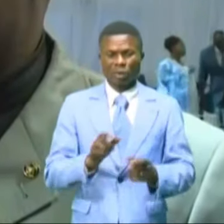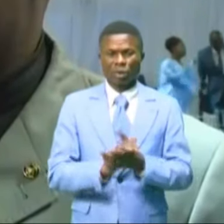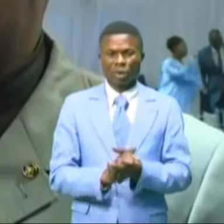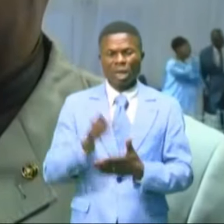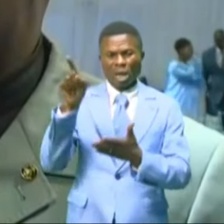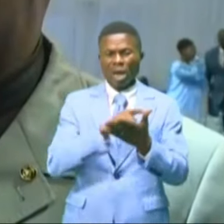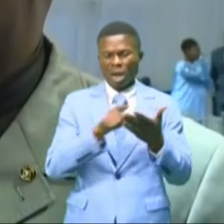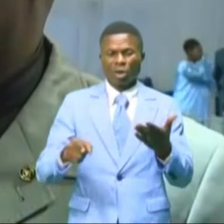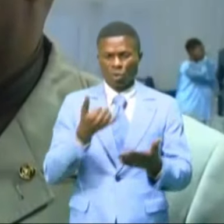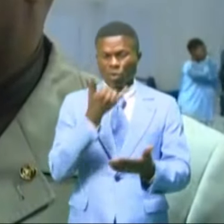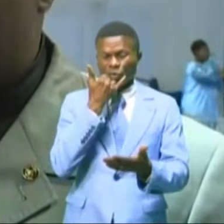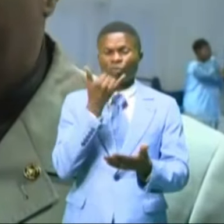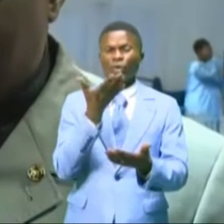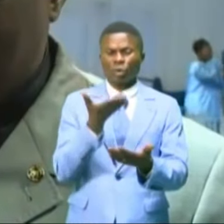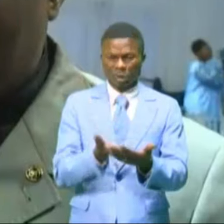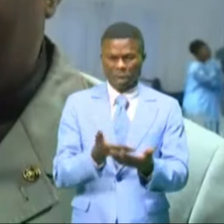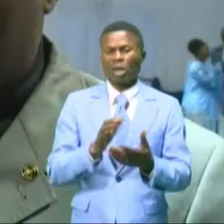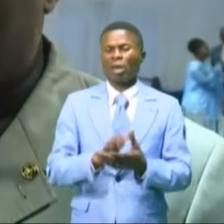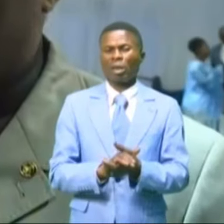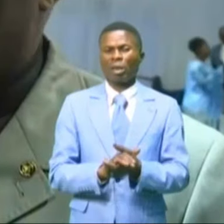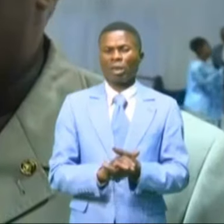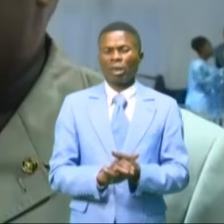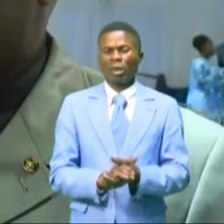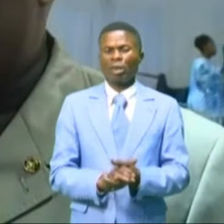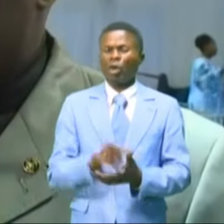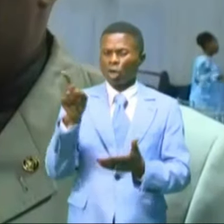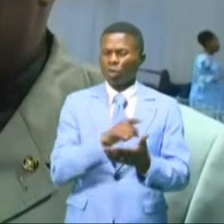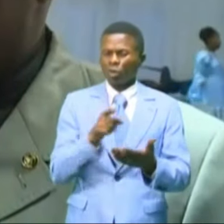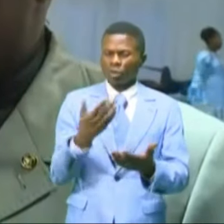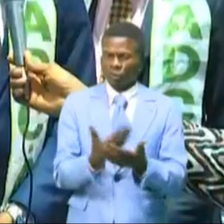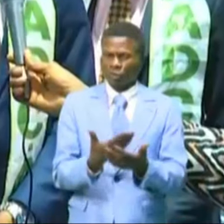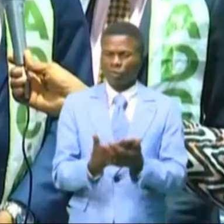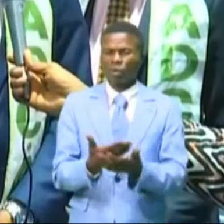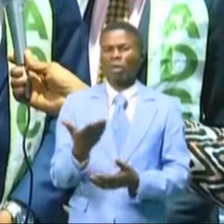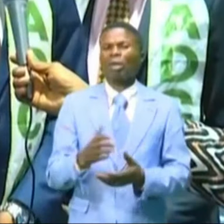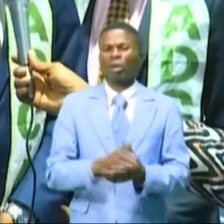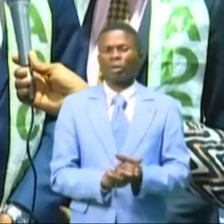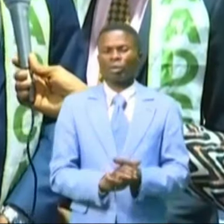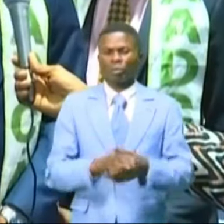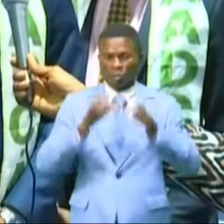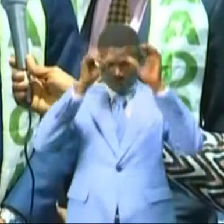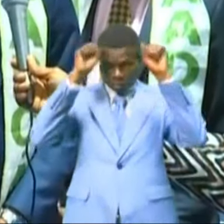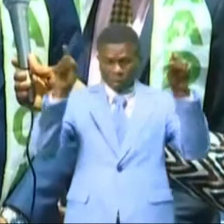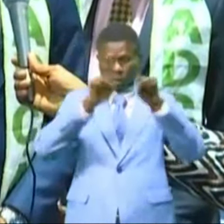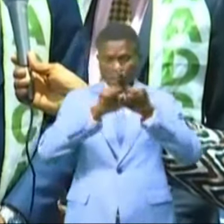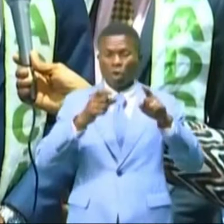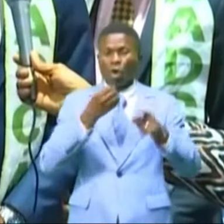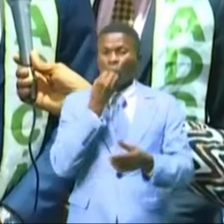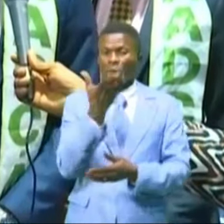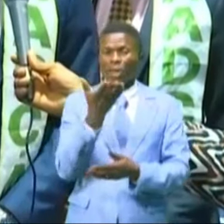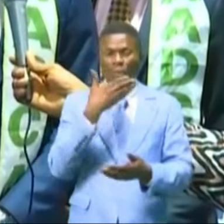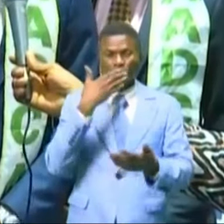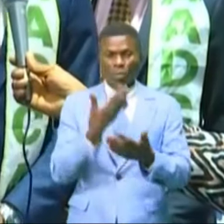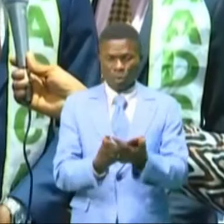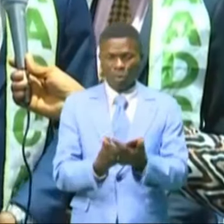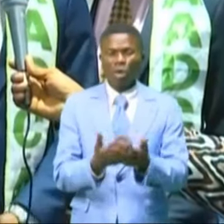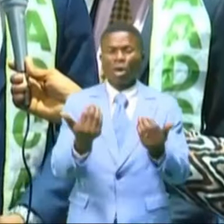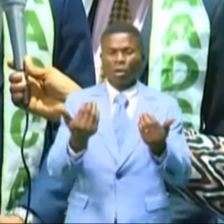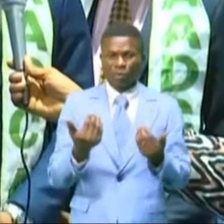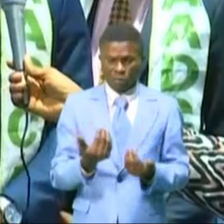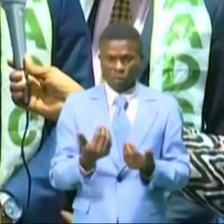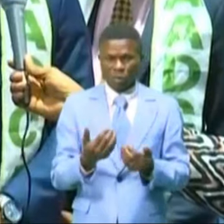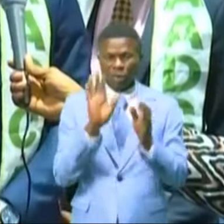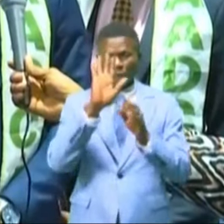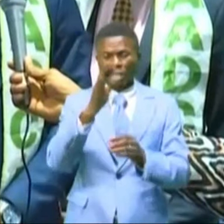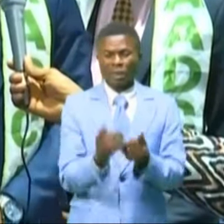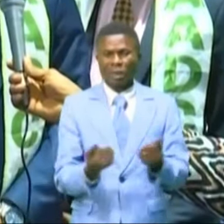corriger à ce que cette erreur soit corrigée. Le président, comme un bon père, a voulu à ce que ses enfants puissent